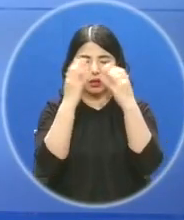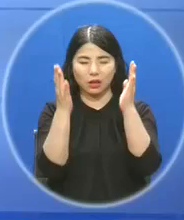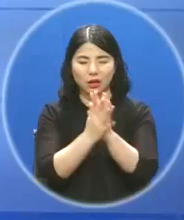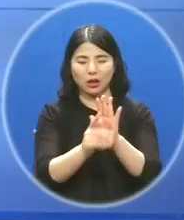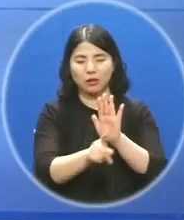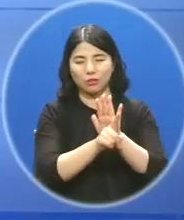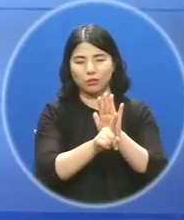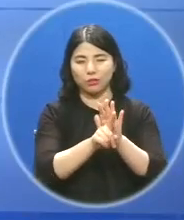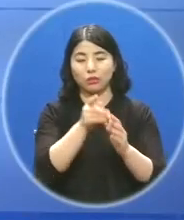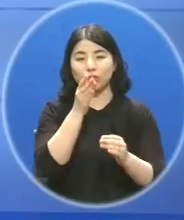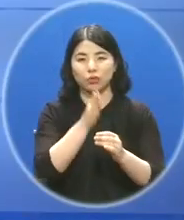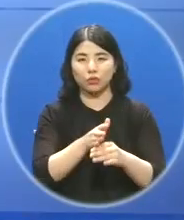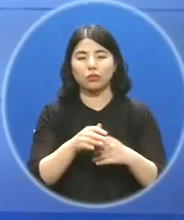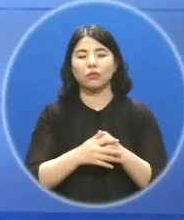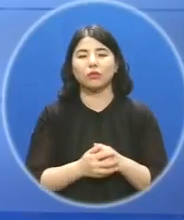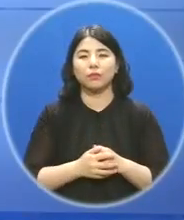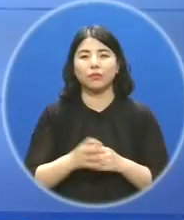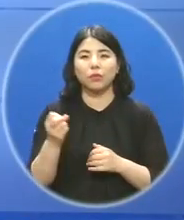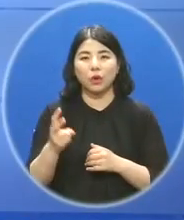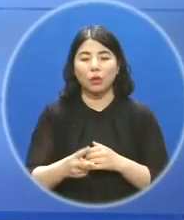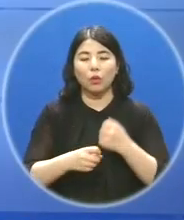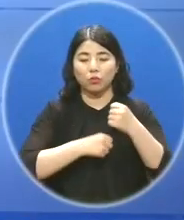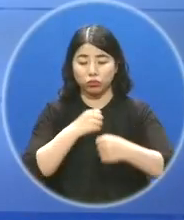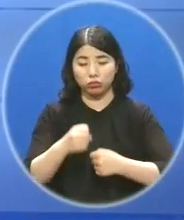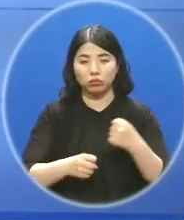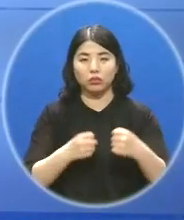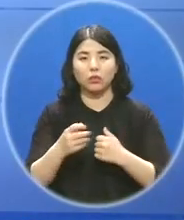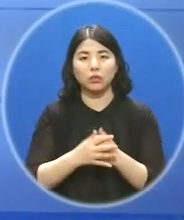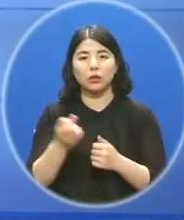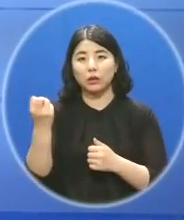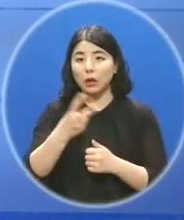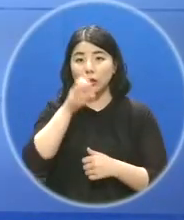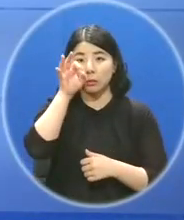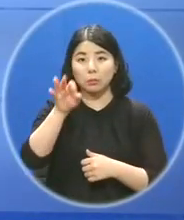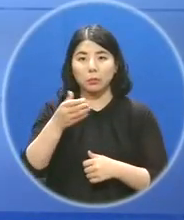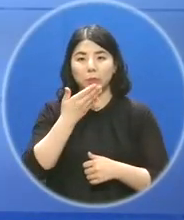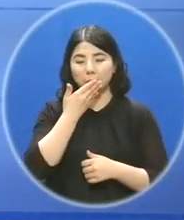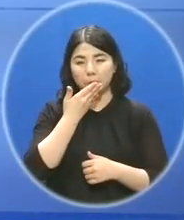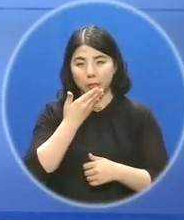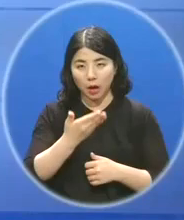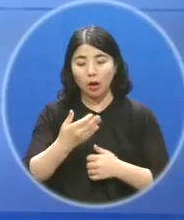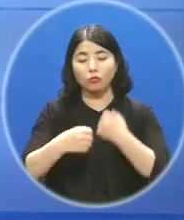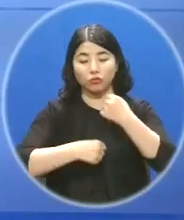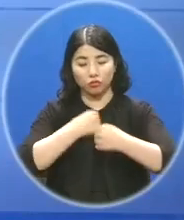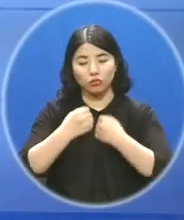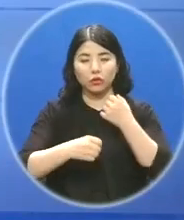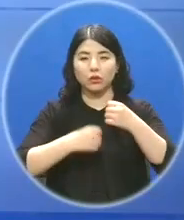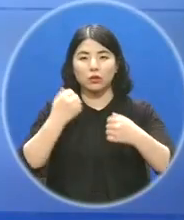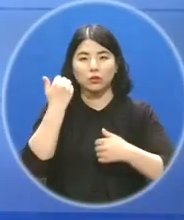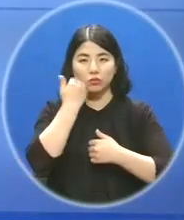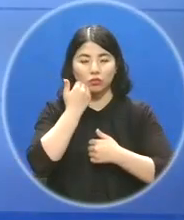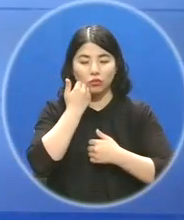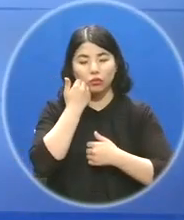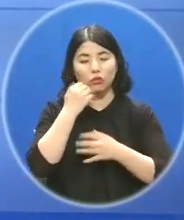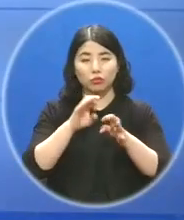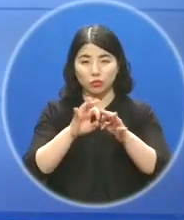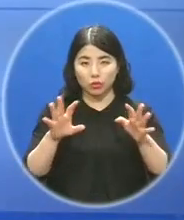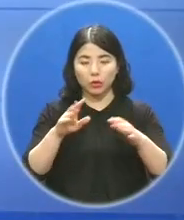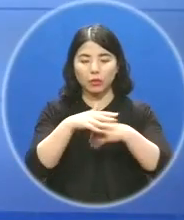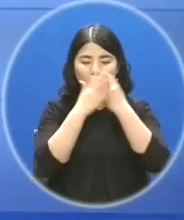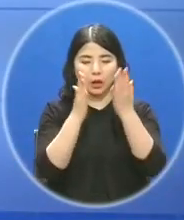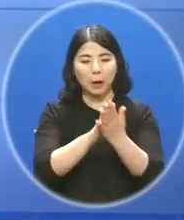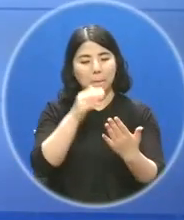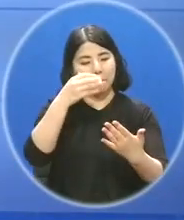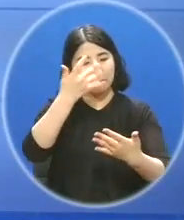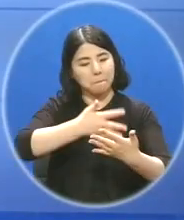그 인터넷 생중계를 하고요. 그리고 또 언제든지 그것을 그 다시 그 누구든지 다시 열어볼 수 있게끔 다 돼